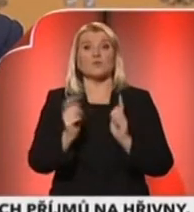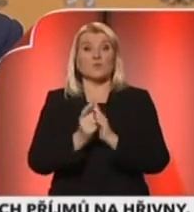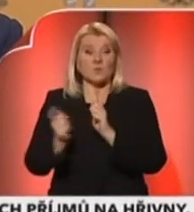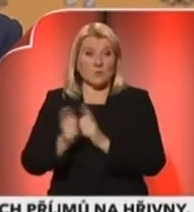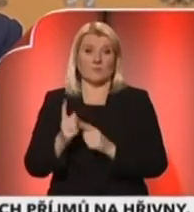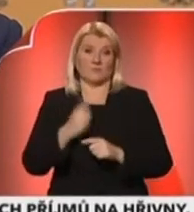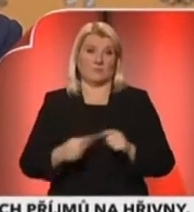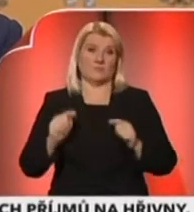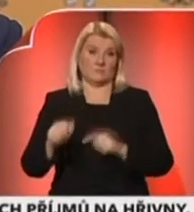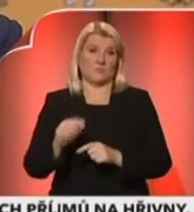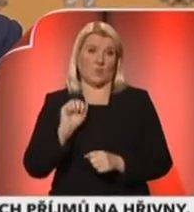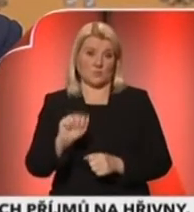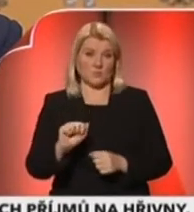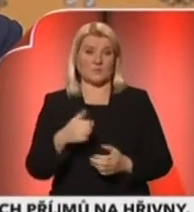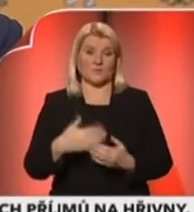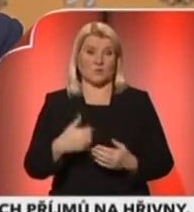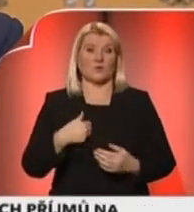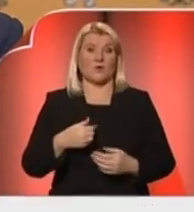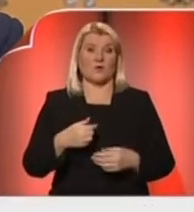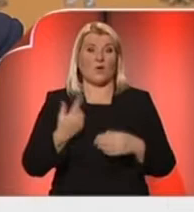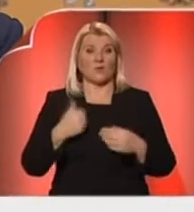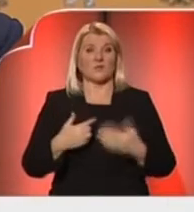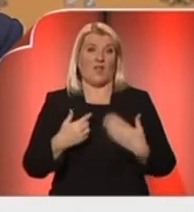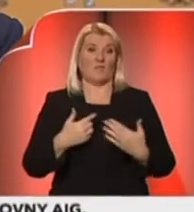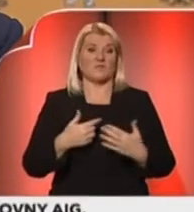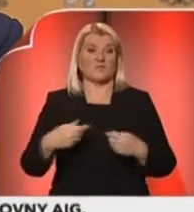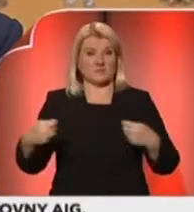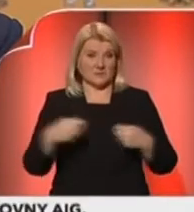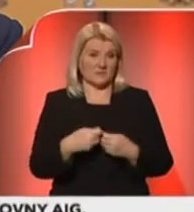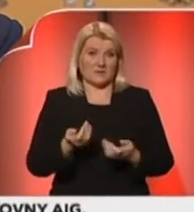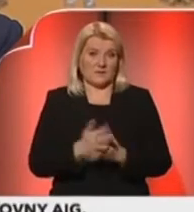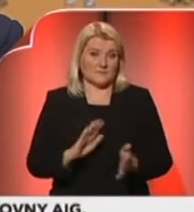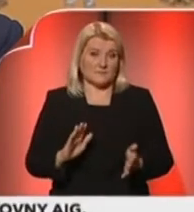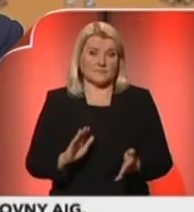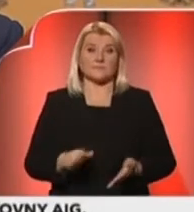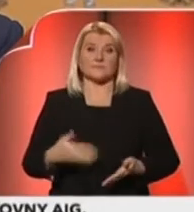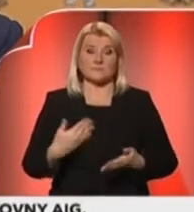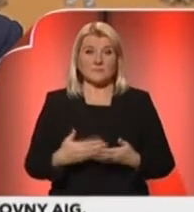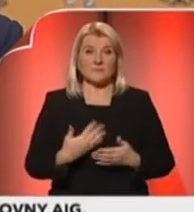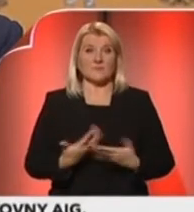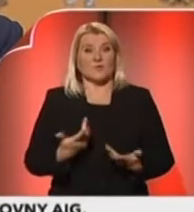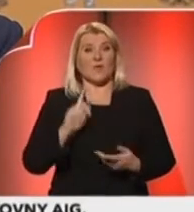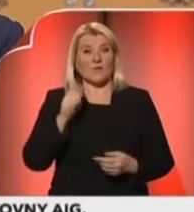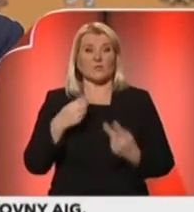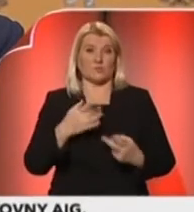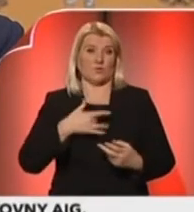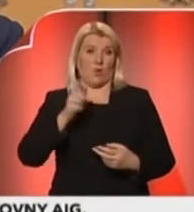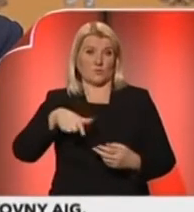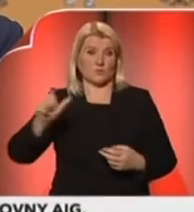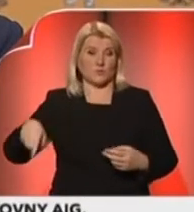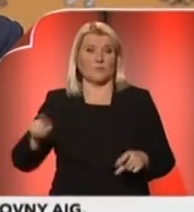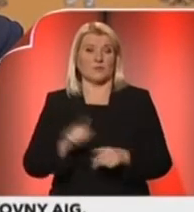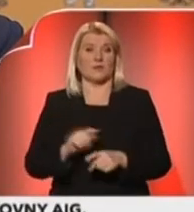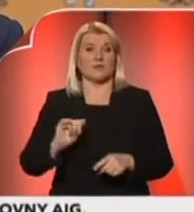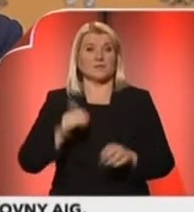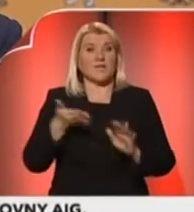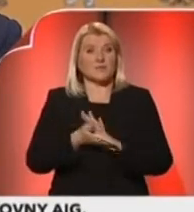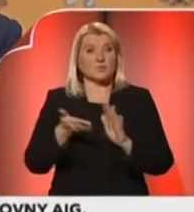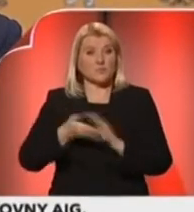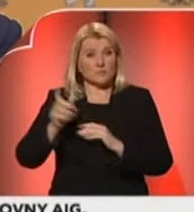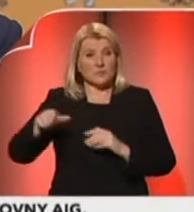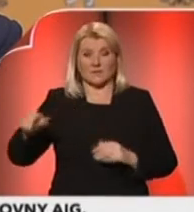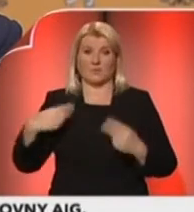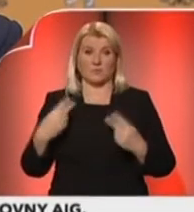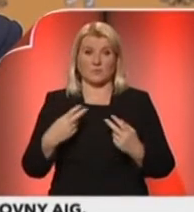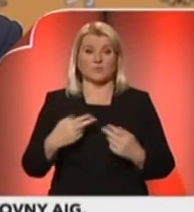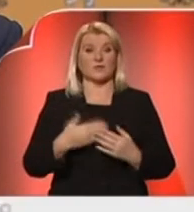se jako levice. A já si myslím, že je to o lidech, je to o těch zastupitelích jednotlivých, kteří